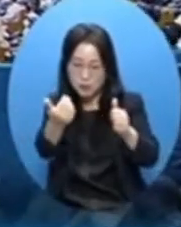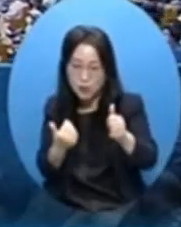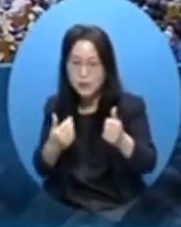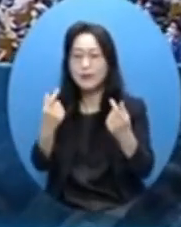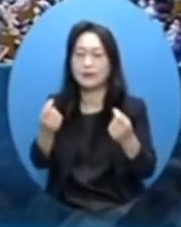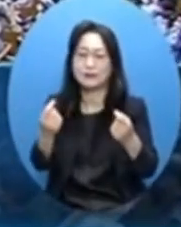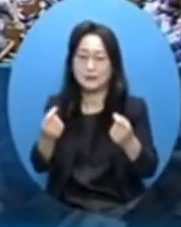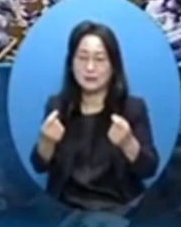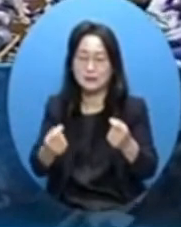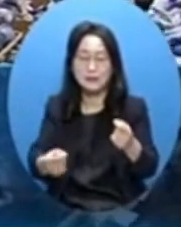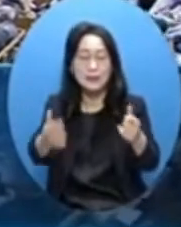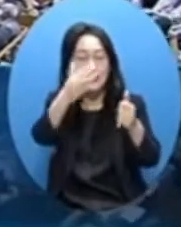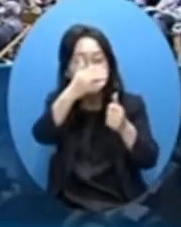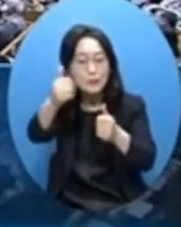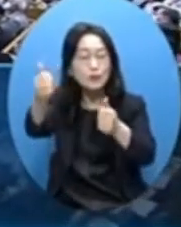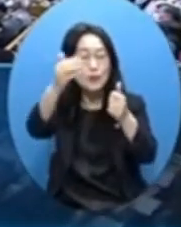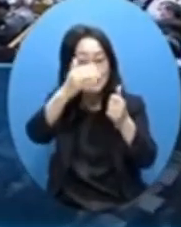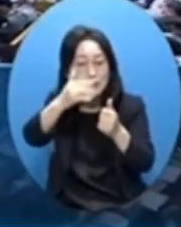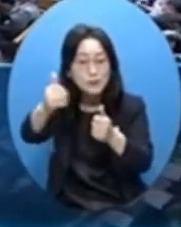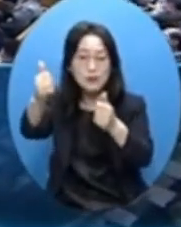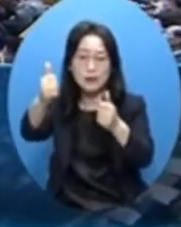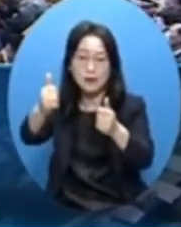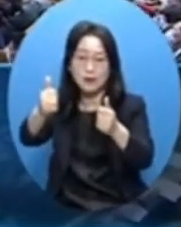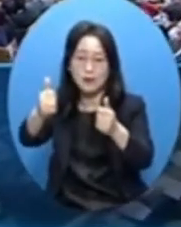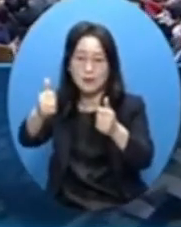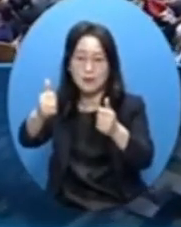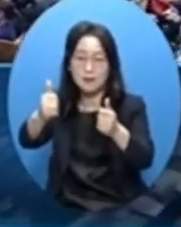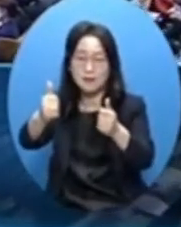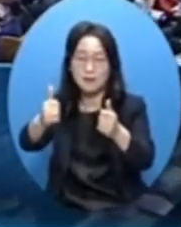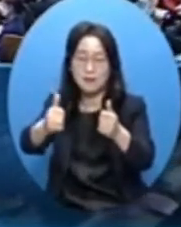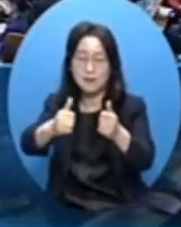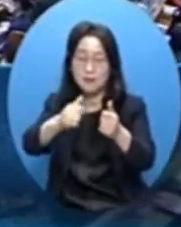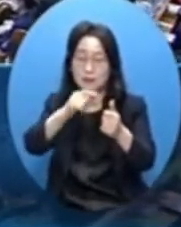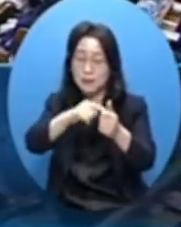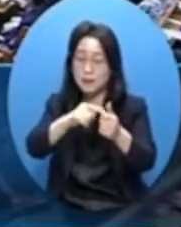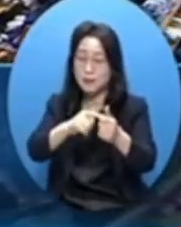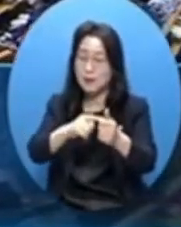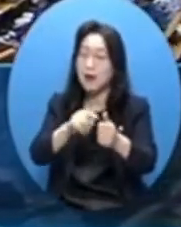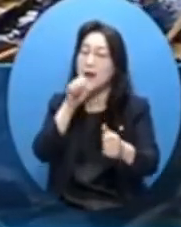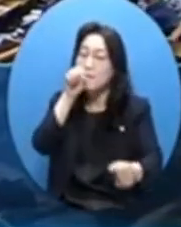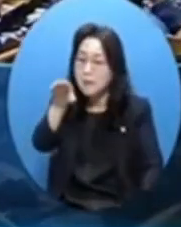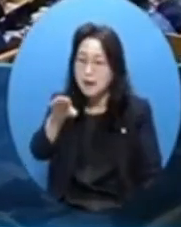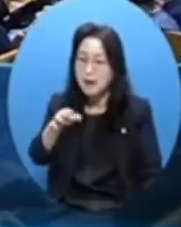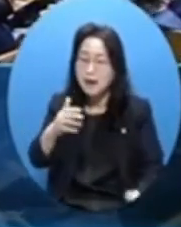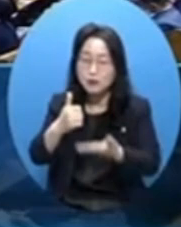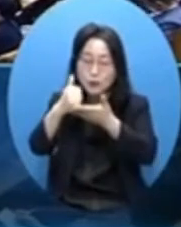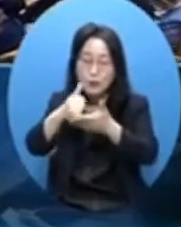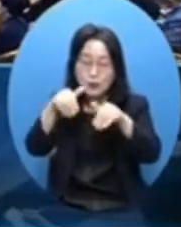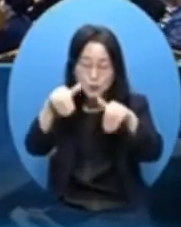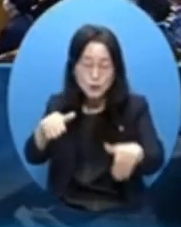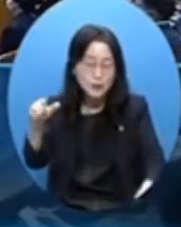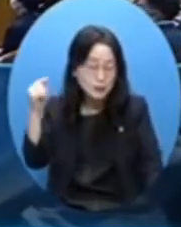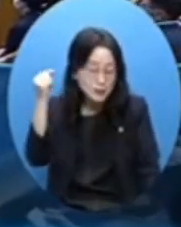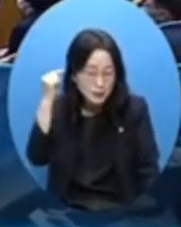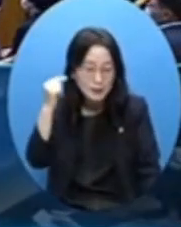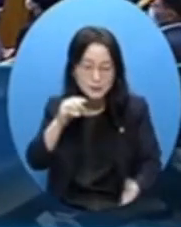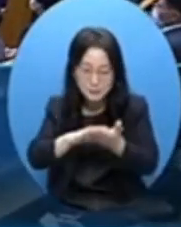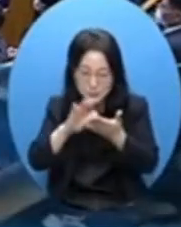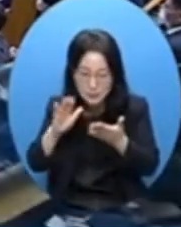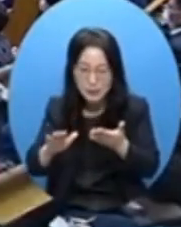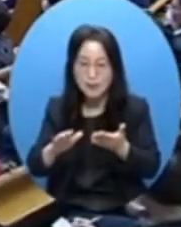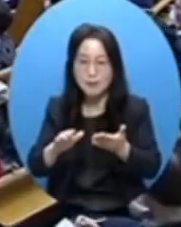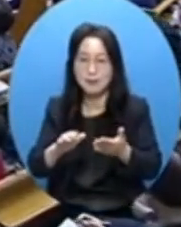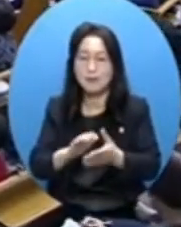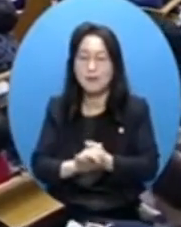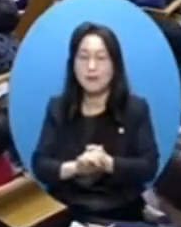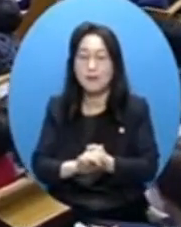3회 라 3회 라 부르시는 지라 참 원리 이르되 말씀 없어질 종이 뜻 끝나고 나니 사무엘이